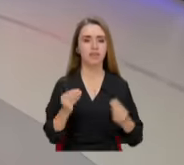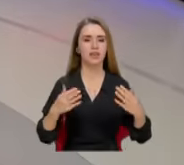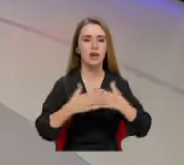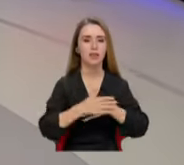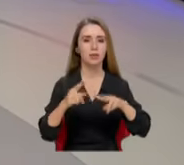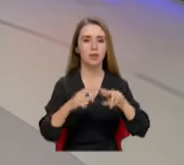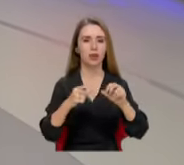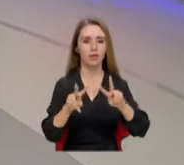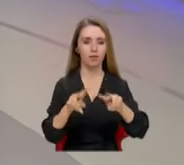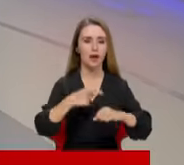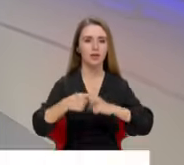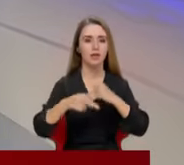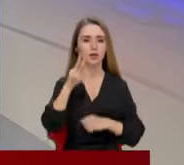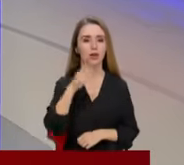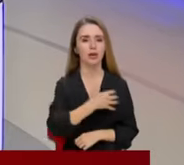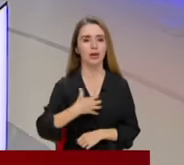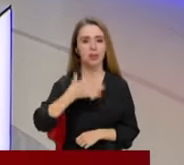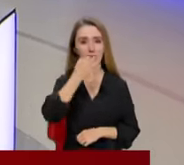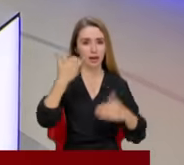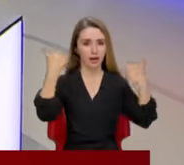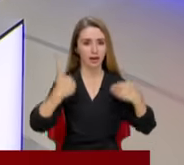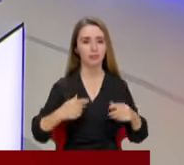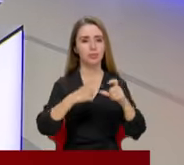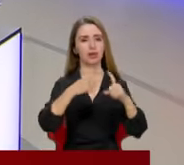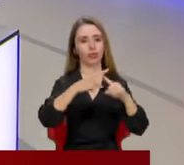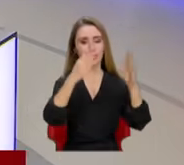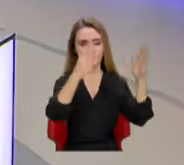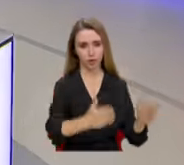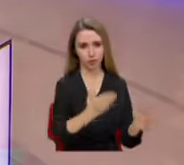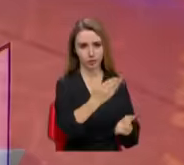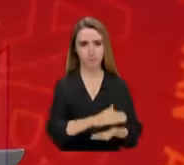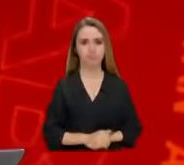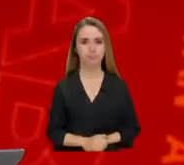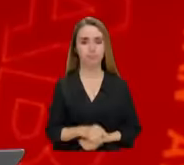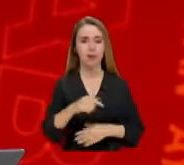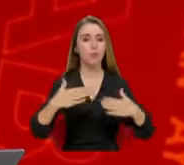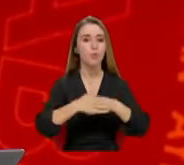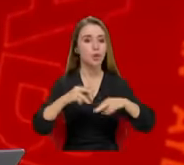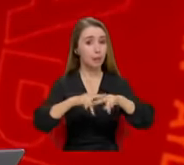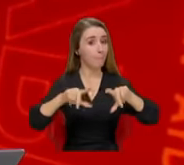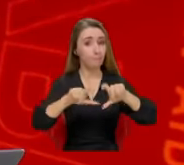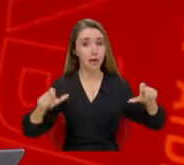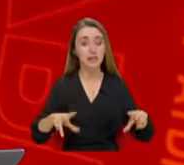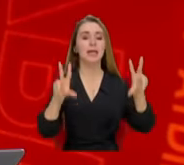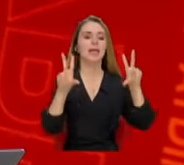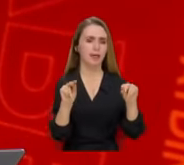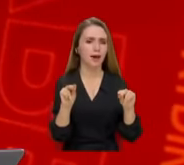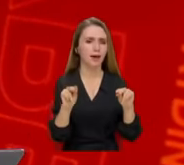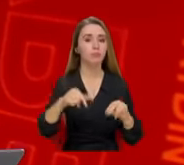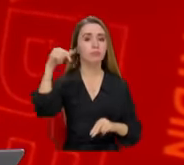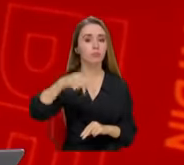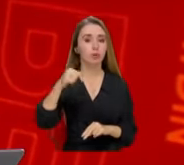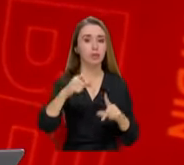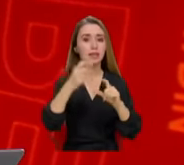Efendim iyi akşamlar. NAV hafta sonu ana haber bülteni ile karşınızdayız. Ben Gülbin Tosun. Bu akşam başlığımız yeter ki.